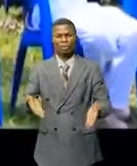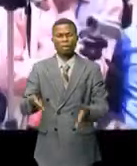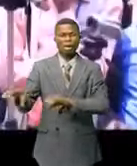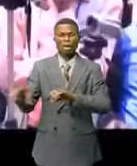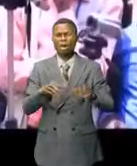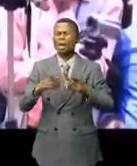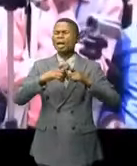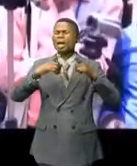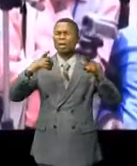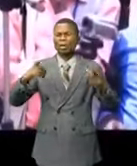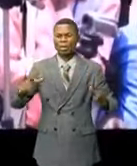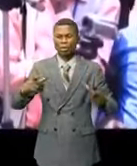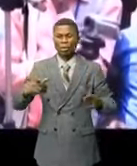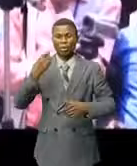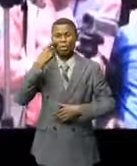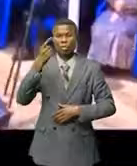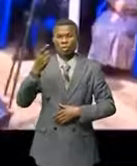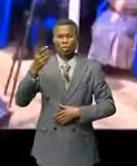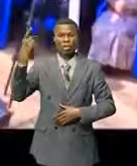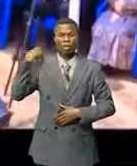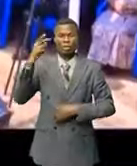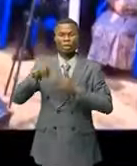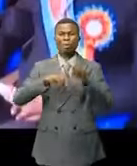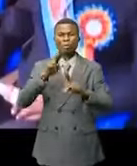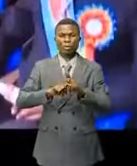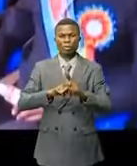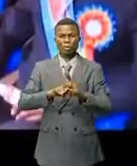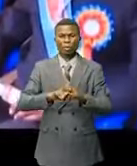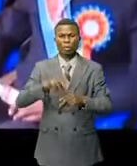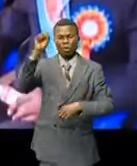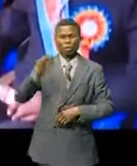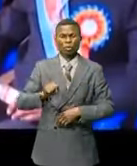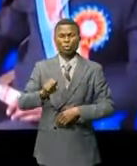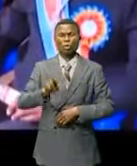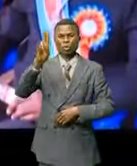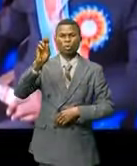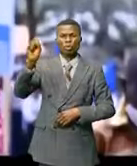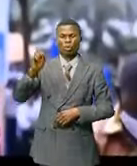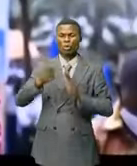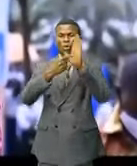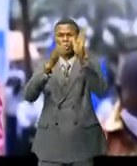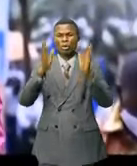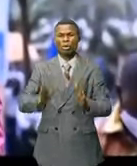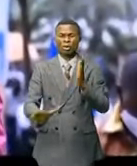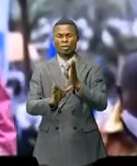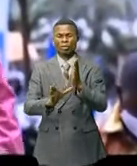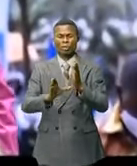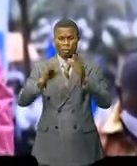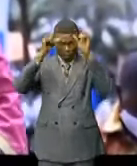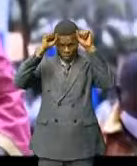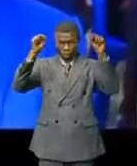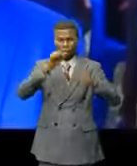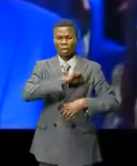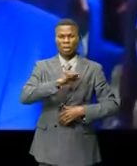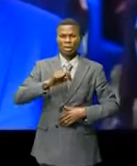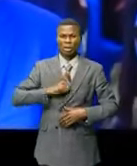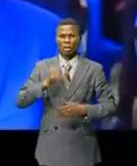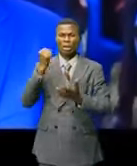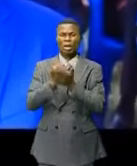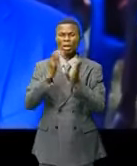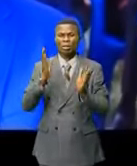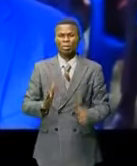cérémonie grandiose, il y a eu les honorables députés nationaux, élus du Sud Bangui, la représentante du deuxième vice-président du Sénat,